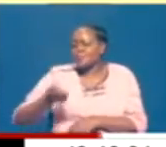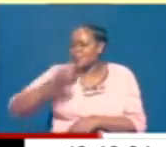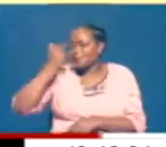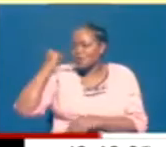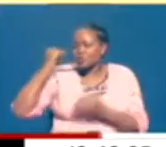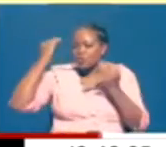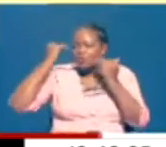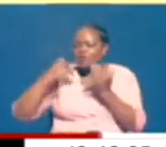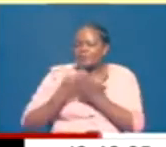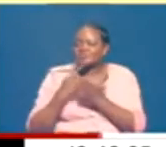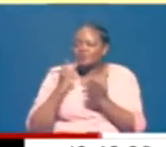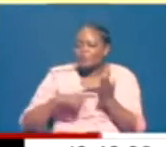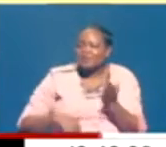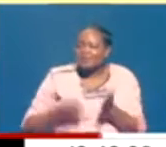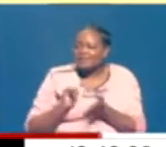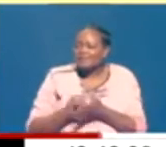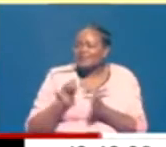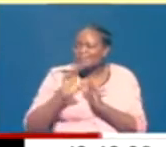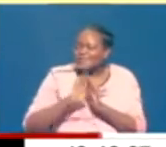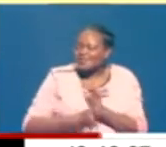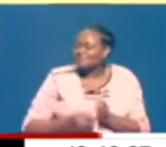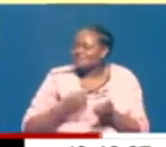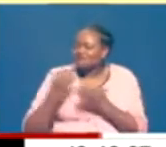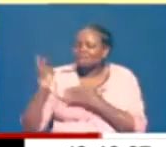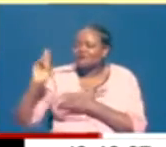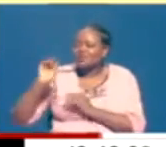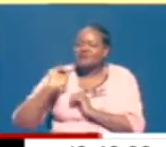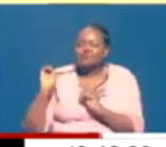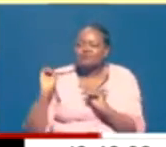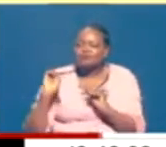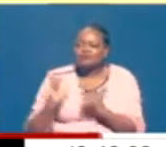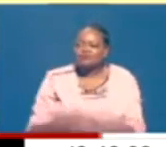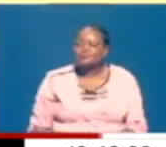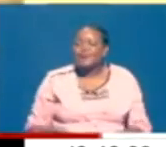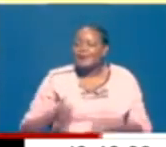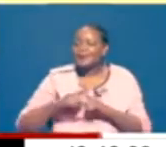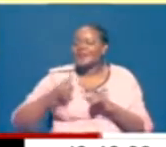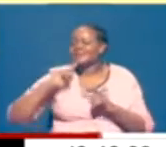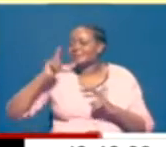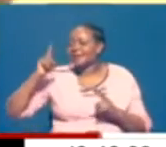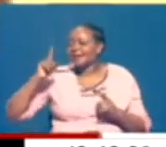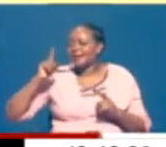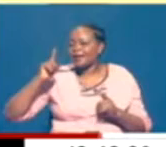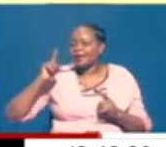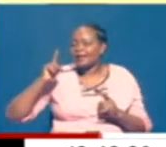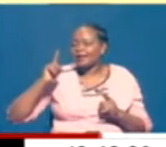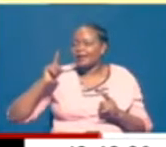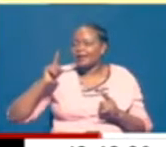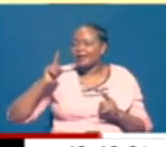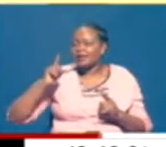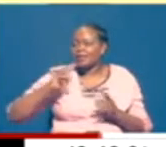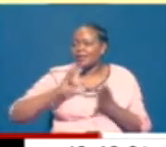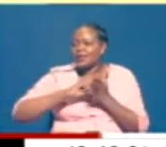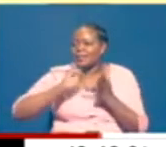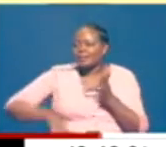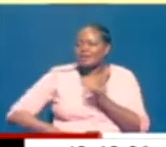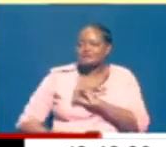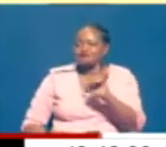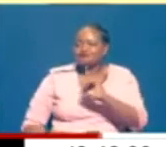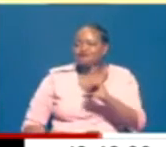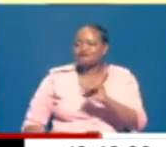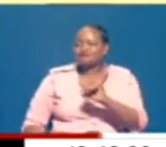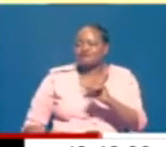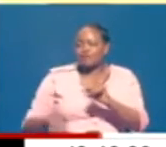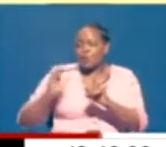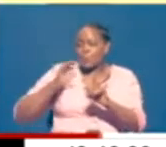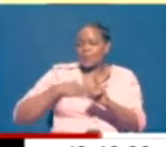Appeal imesema hiyo bill isipelekwe kwa referendum. Lakini hawakusema hawakusema itupiliwe mbali kulingana na maoni